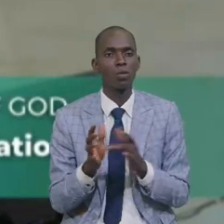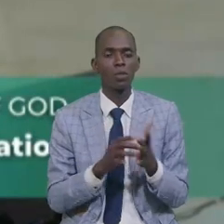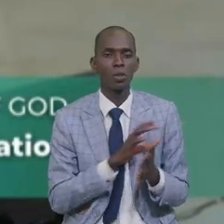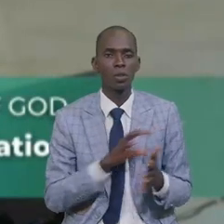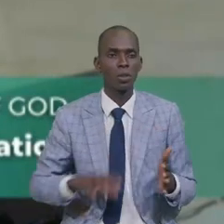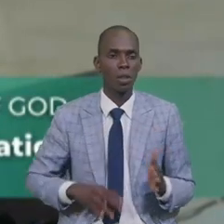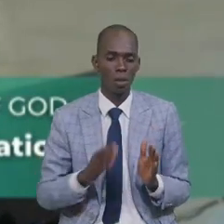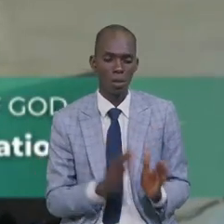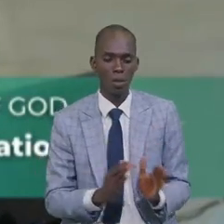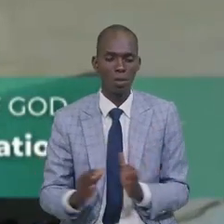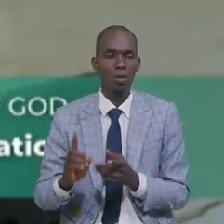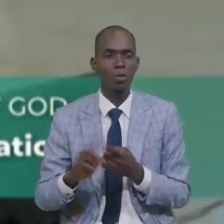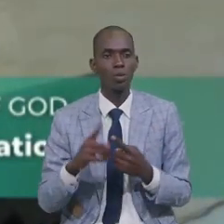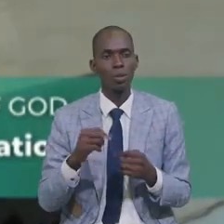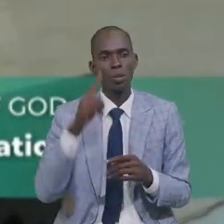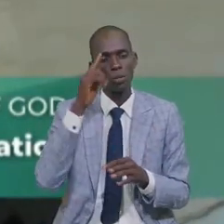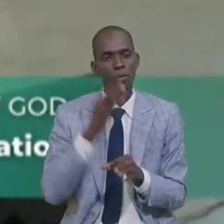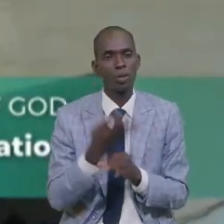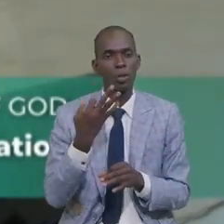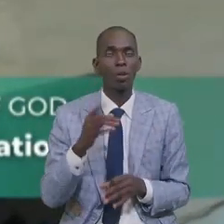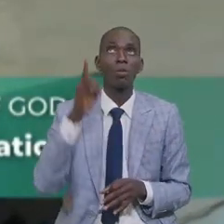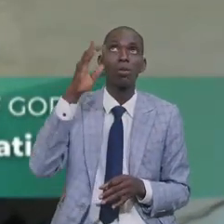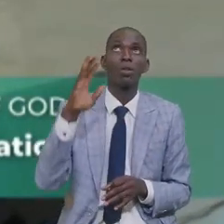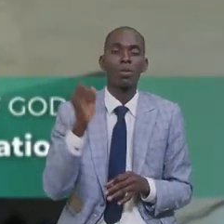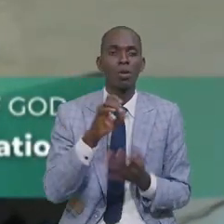Jésus-Christ selon la foi